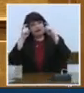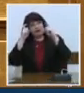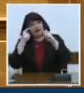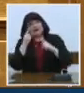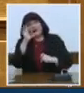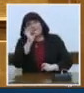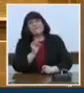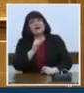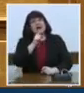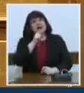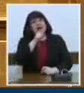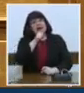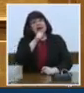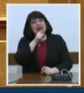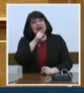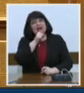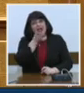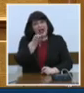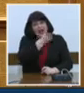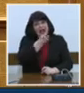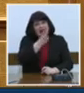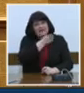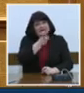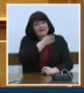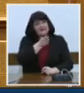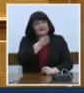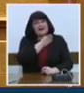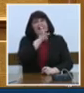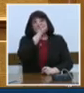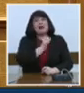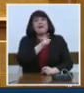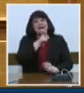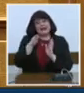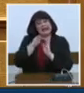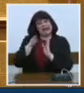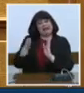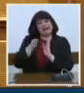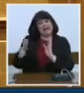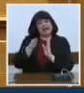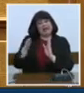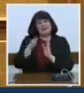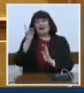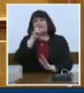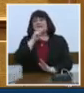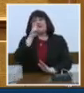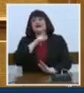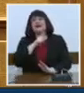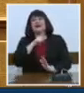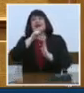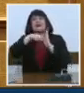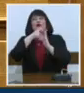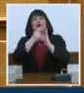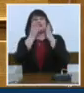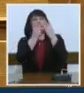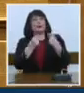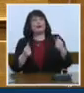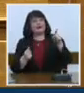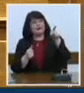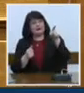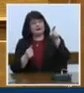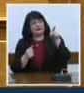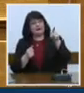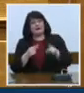που δημοσιεύσατε. Αυτή είναι η φωτογραφία η πραγματική. Η κυρία Κονιόρδου εξαφανίστηκε. Και από κάτω θεώρησα